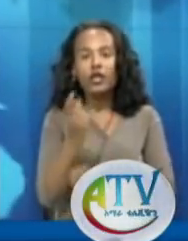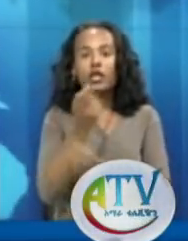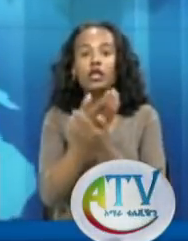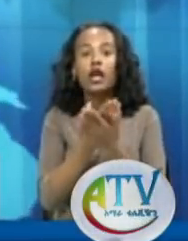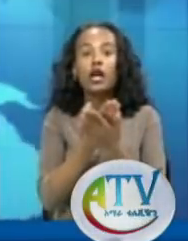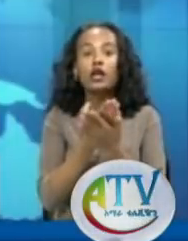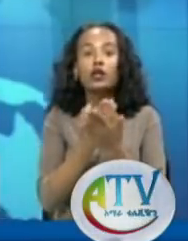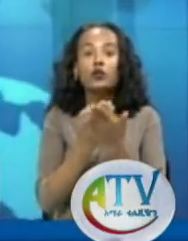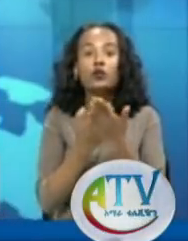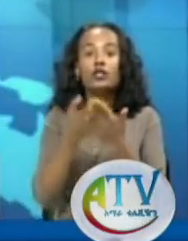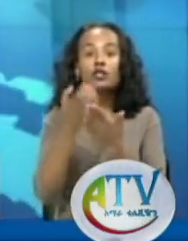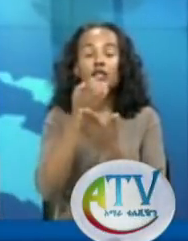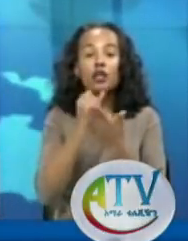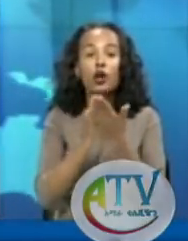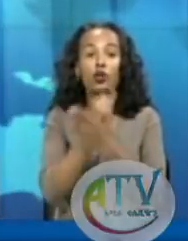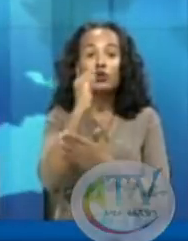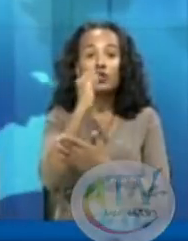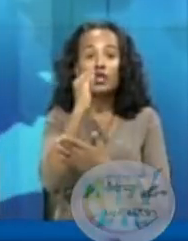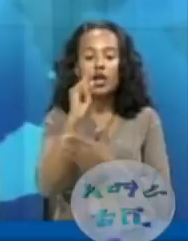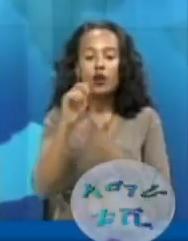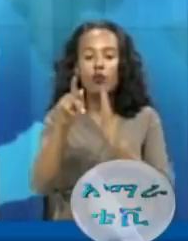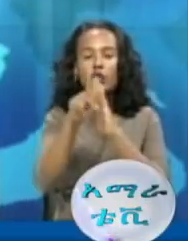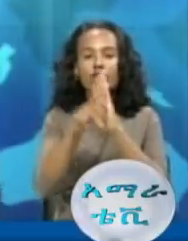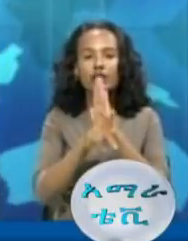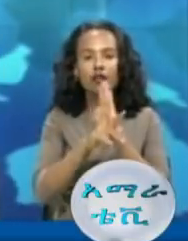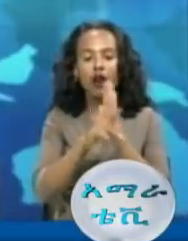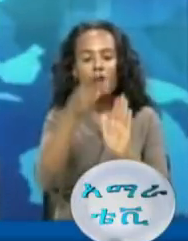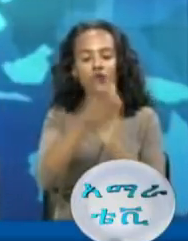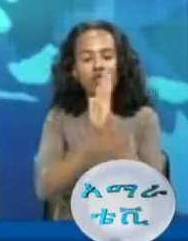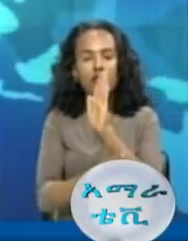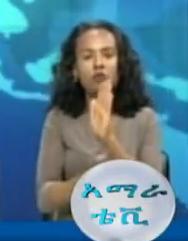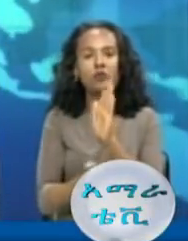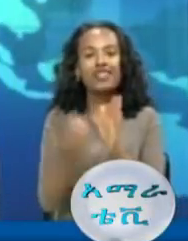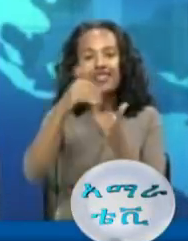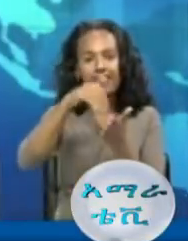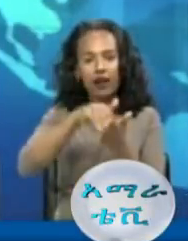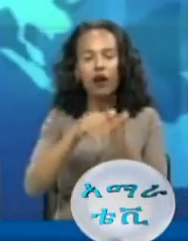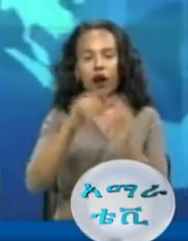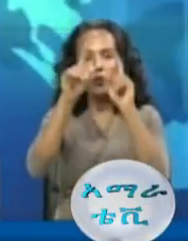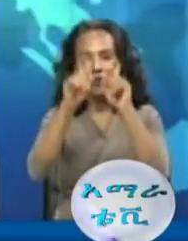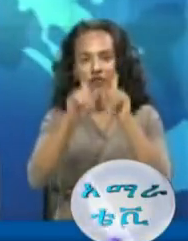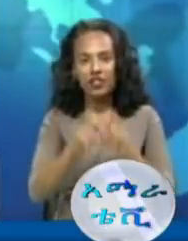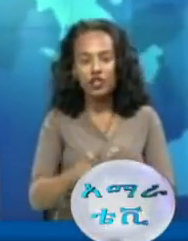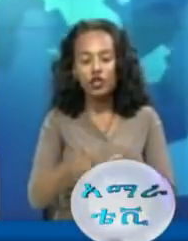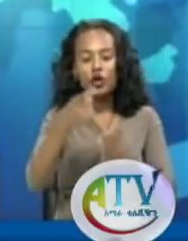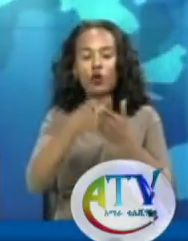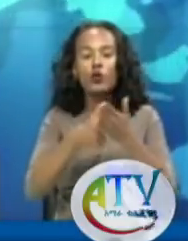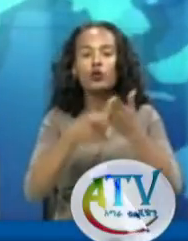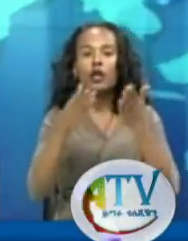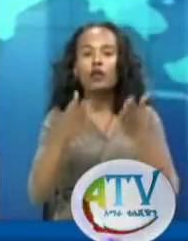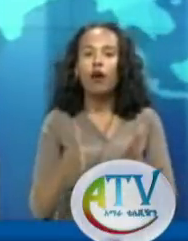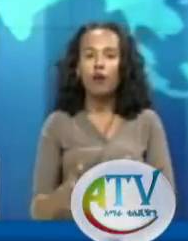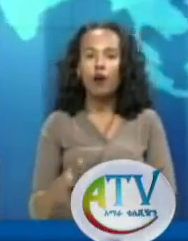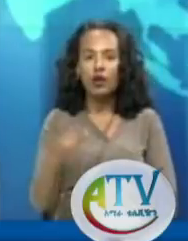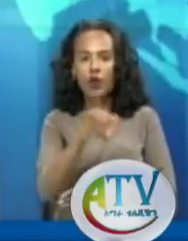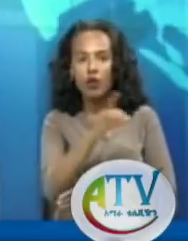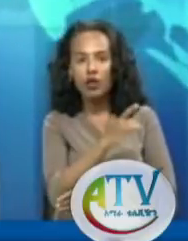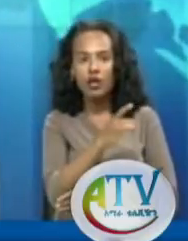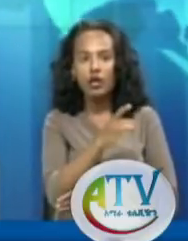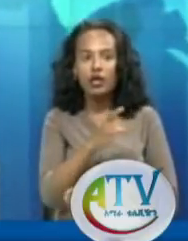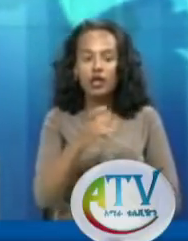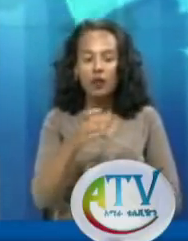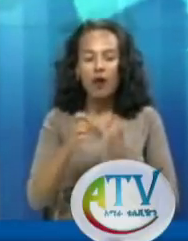የኢንዱስትሪ ፖሊሲዎቻችንንና አፈጻጸማችንን እንደገና በመፍተሽ ውጤታማ የሆነ የማትጊያ